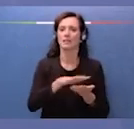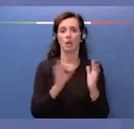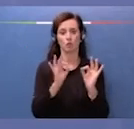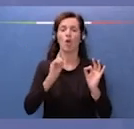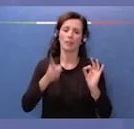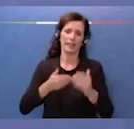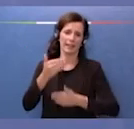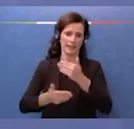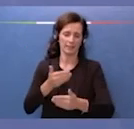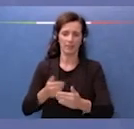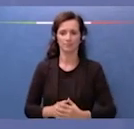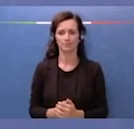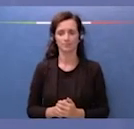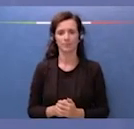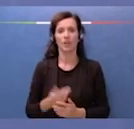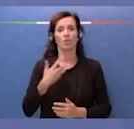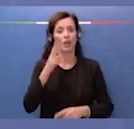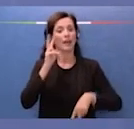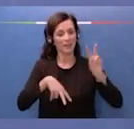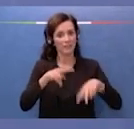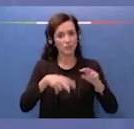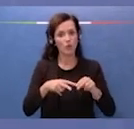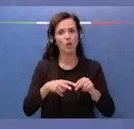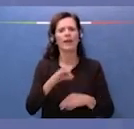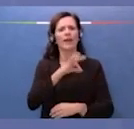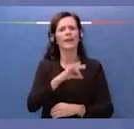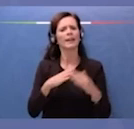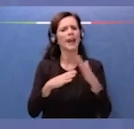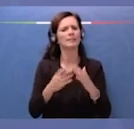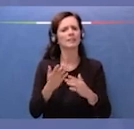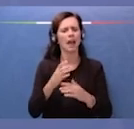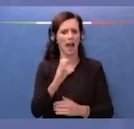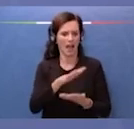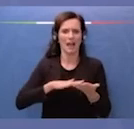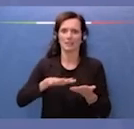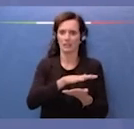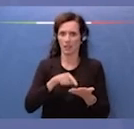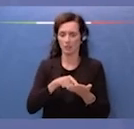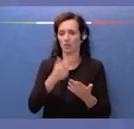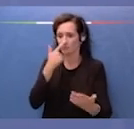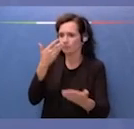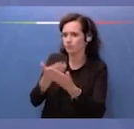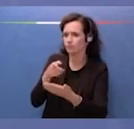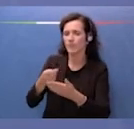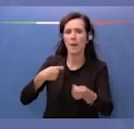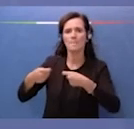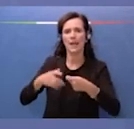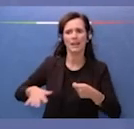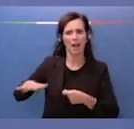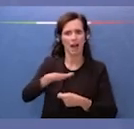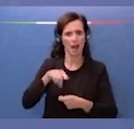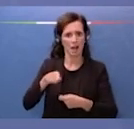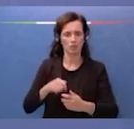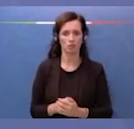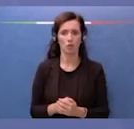procederà anche a una revisione delle rendite catastali adeguandole a quelle che sono le rendite di mercato ma